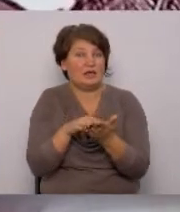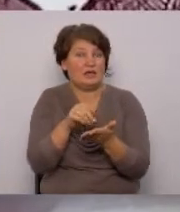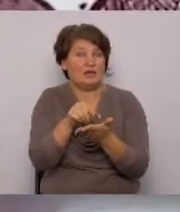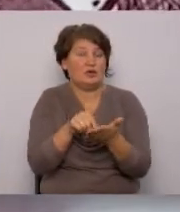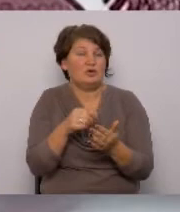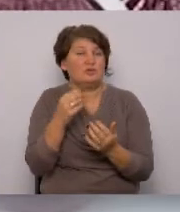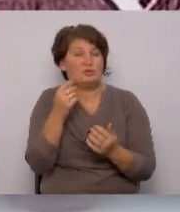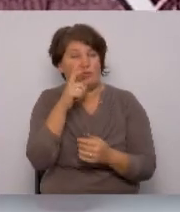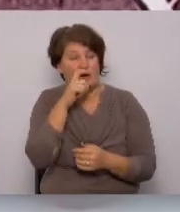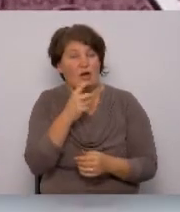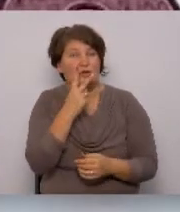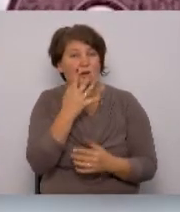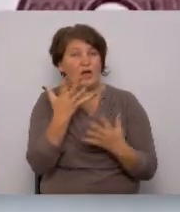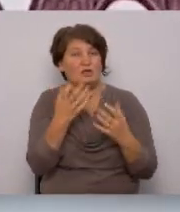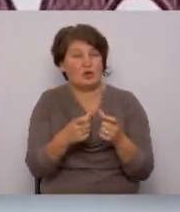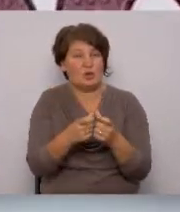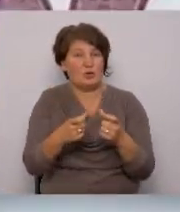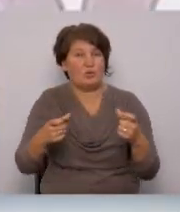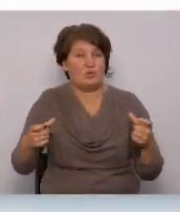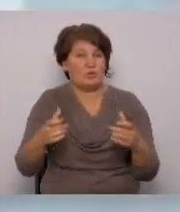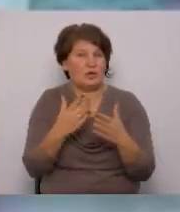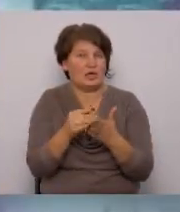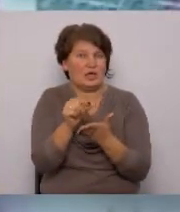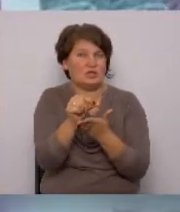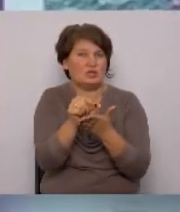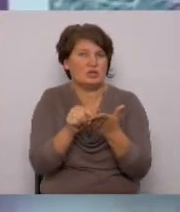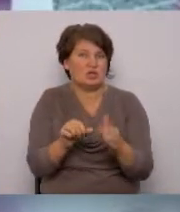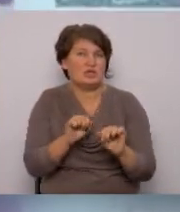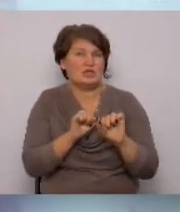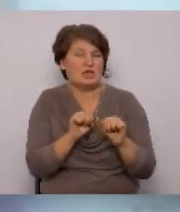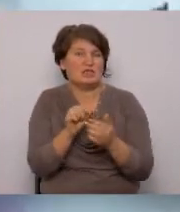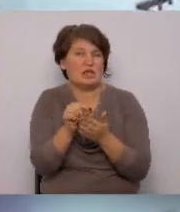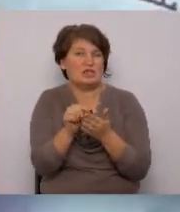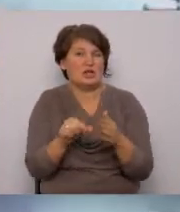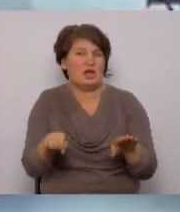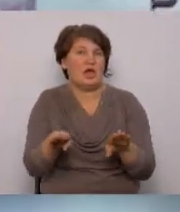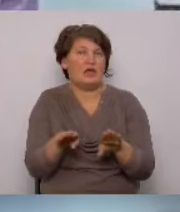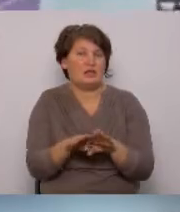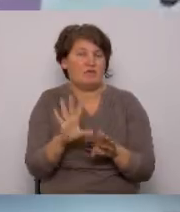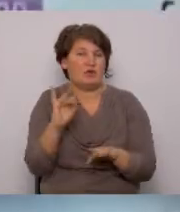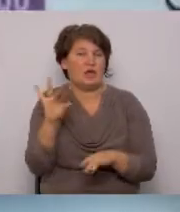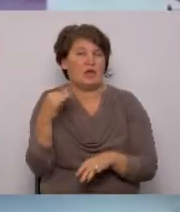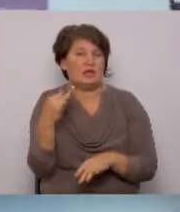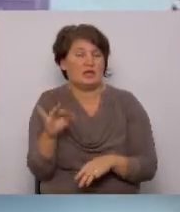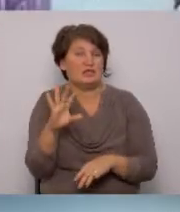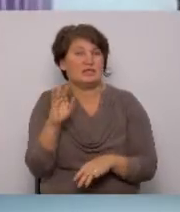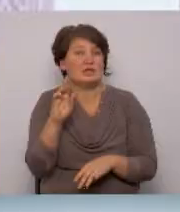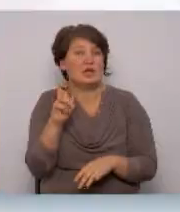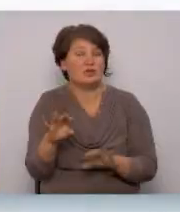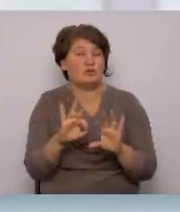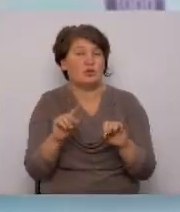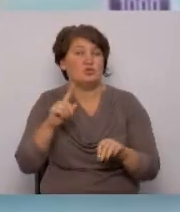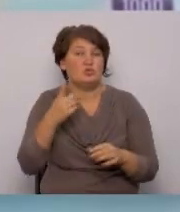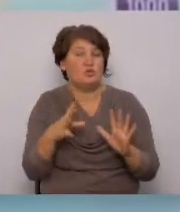послабленим зором. А ще на купюрі віконна полімерна стрічка та захисна. Стрічка, а також водяний знак. У Нацбанку розповідають, чому ввели